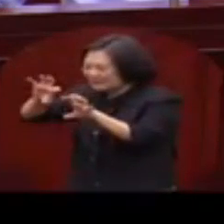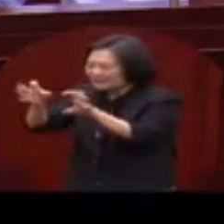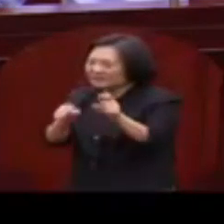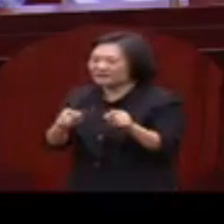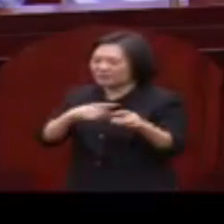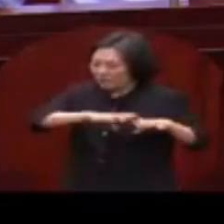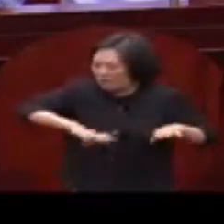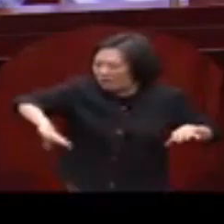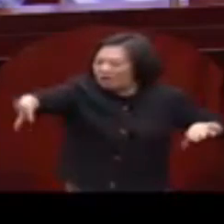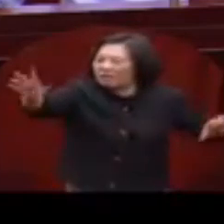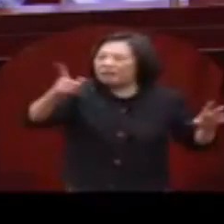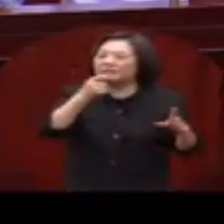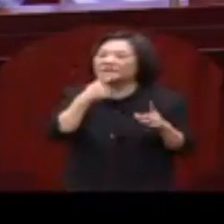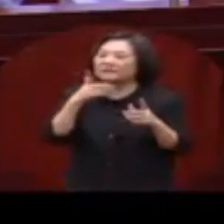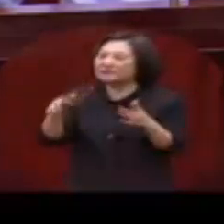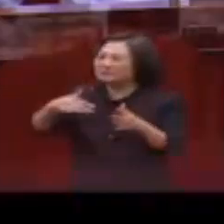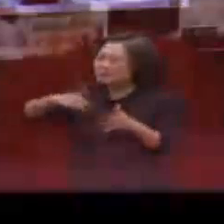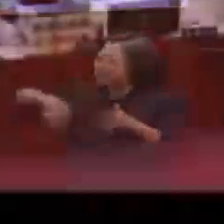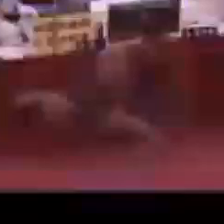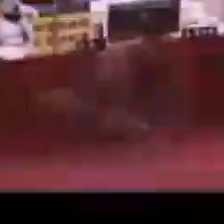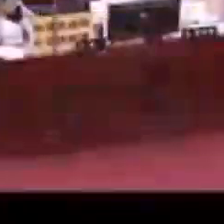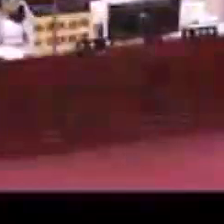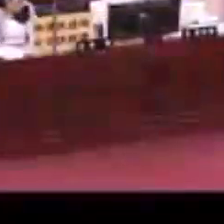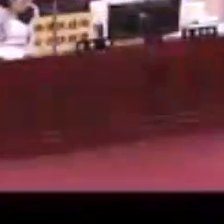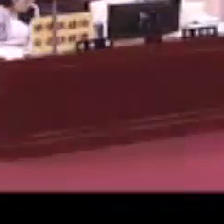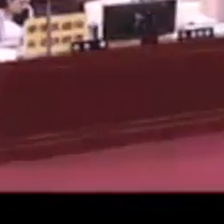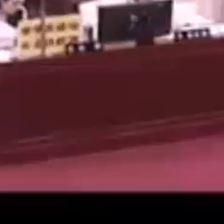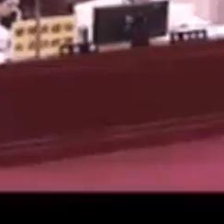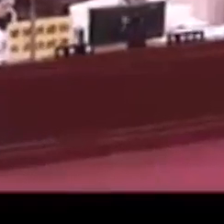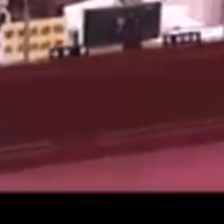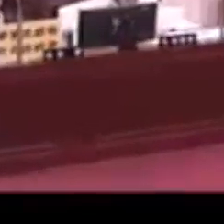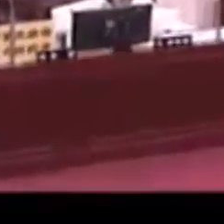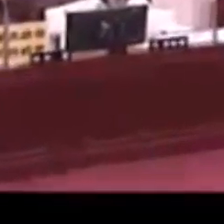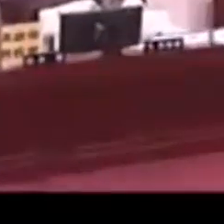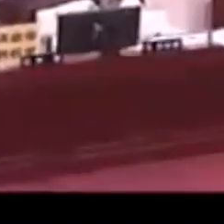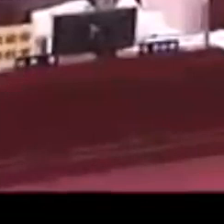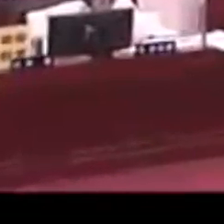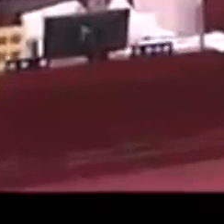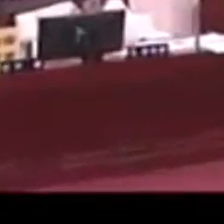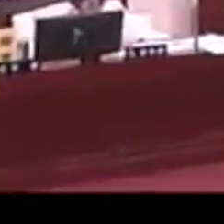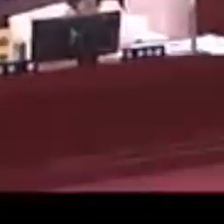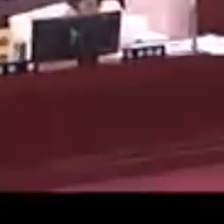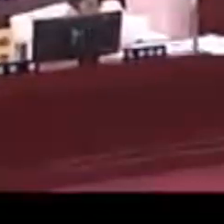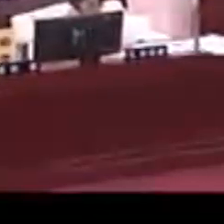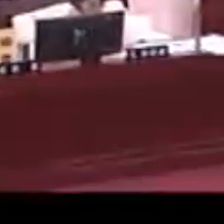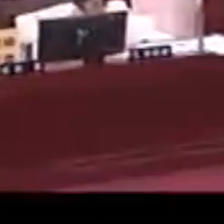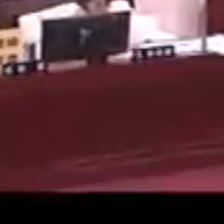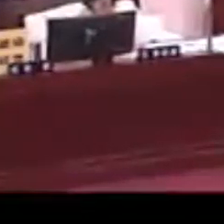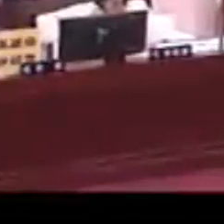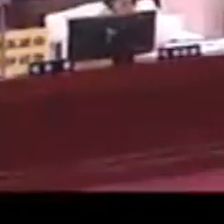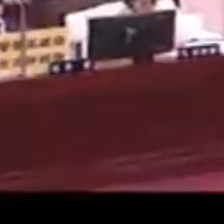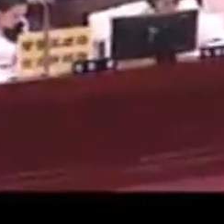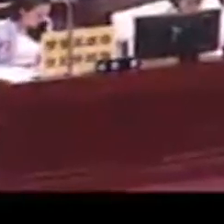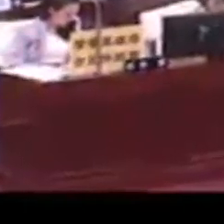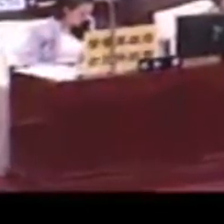半边的这个城市的风貌的改变，我们像用杜鹃花季，那玫瑰展呢？我们现在大概每年4月中新生